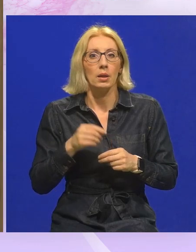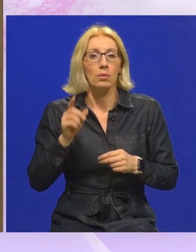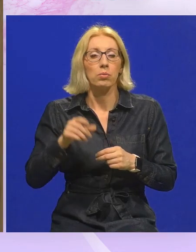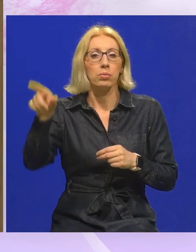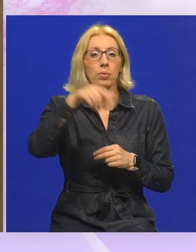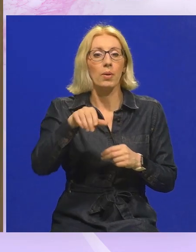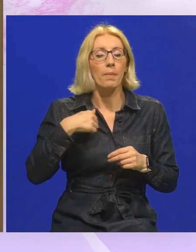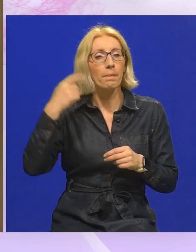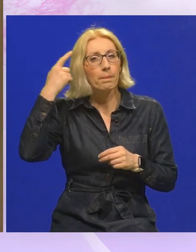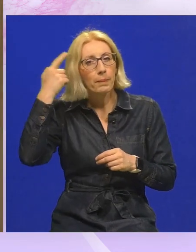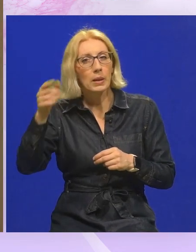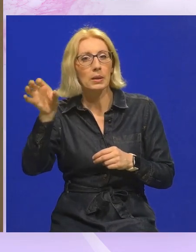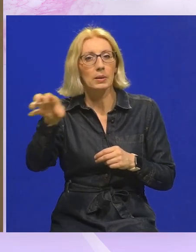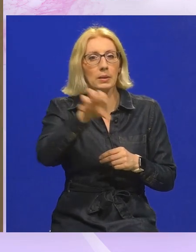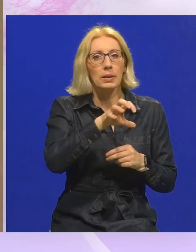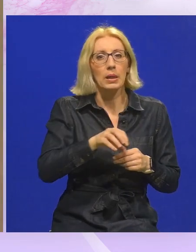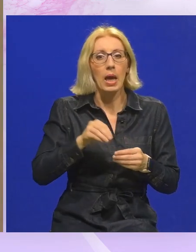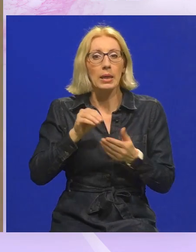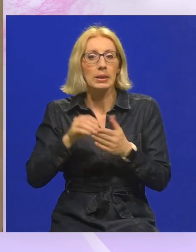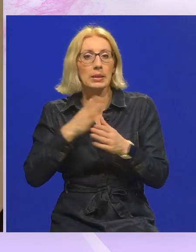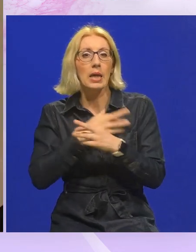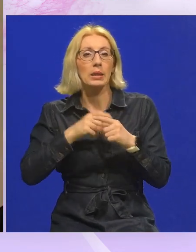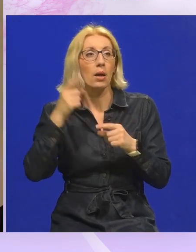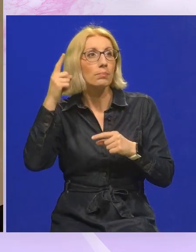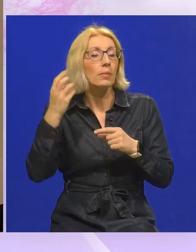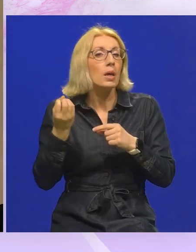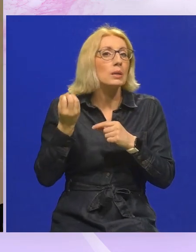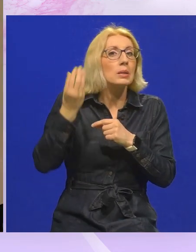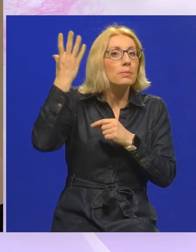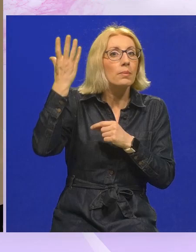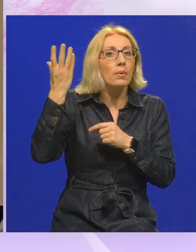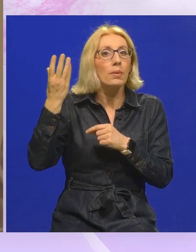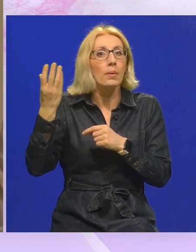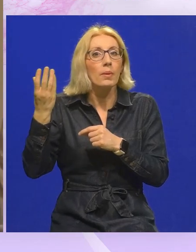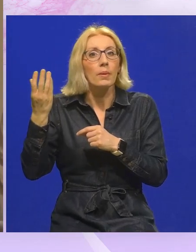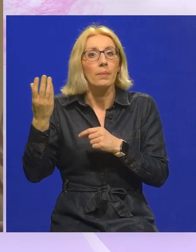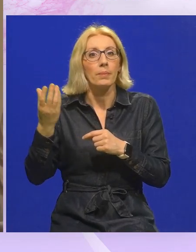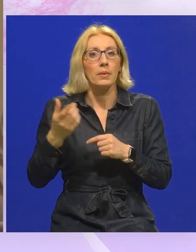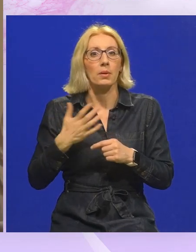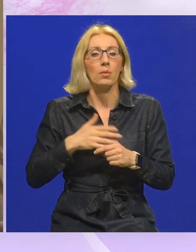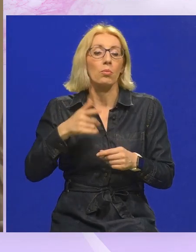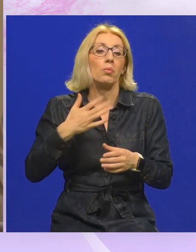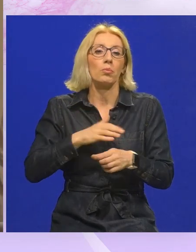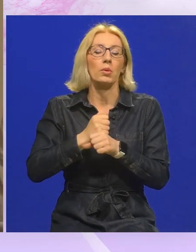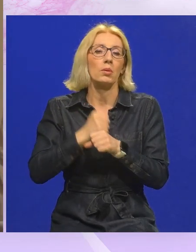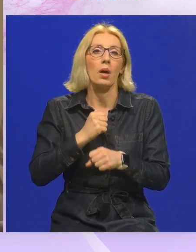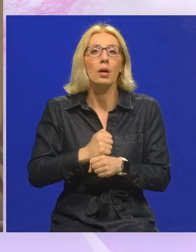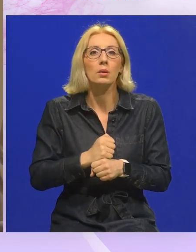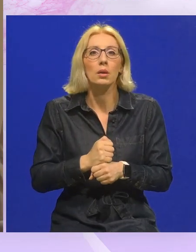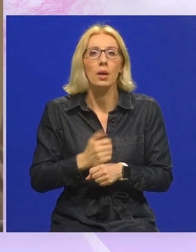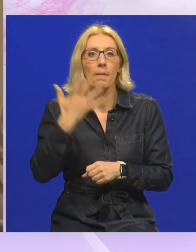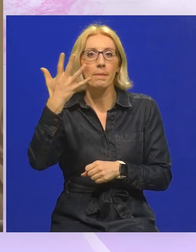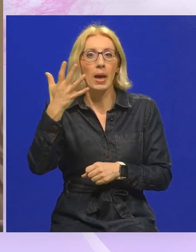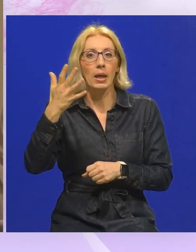radionice dobiti u zadatak osmisliti svoju radionicu u domeni u kojoj radi za